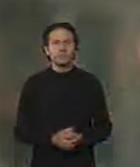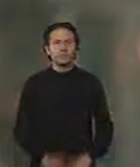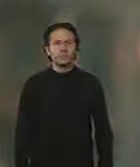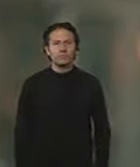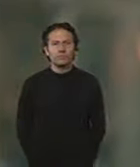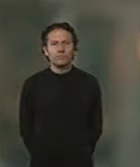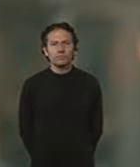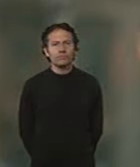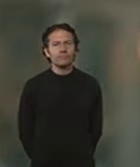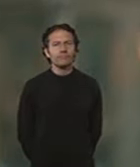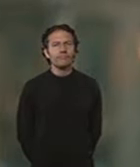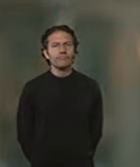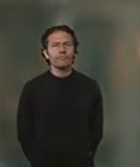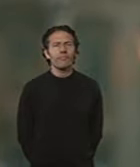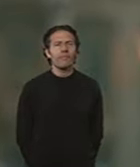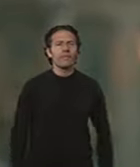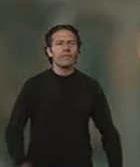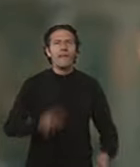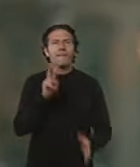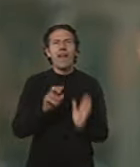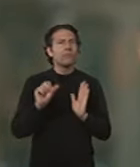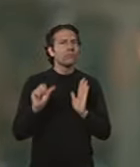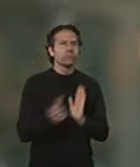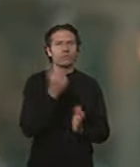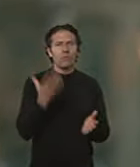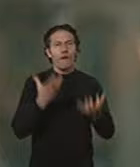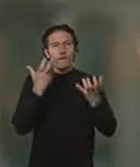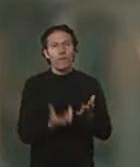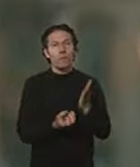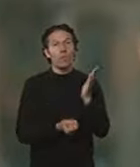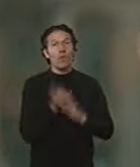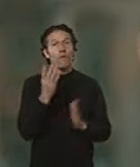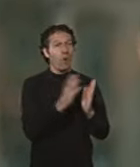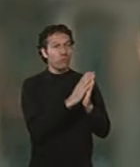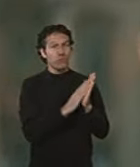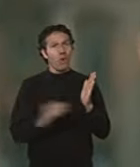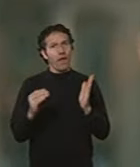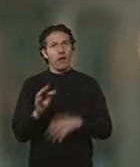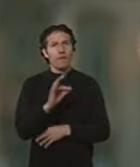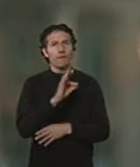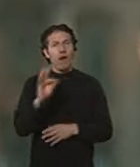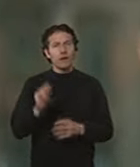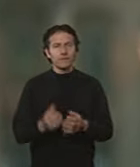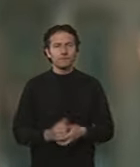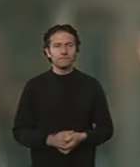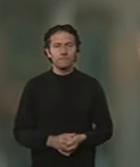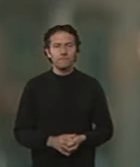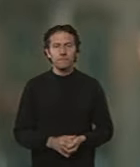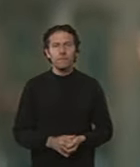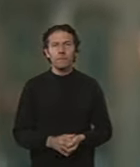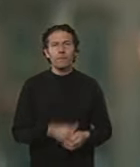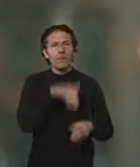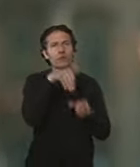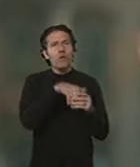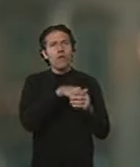dire pardessus tout je veux un nouveau modèle français où